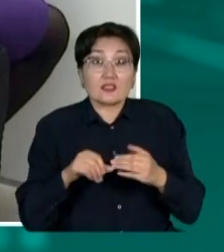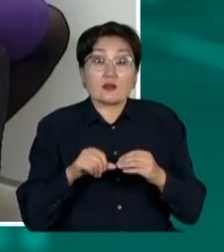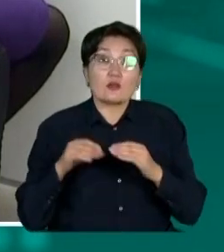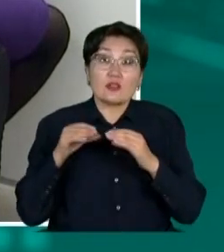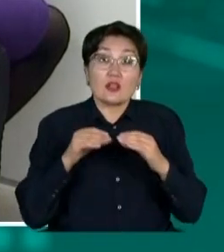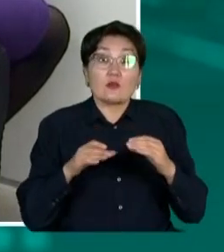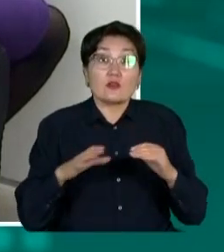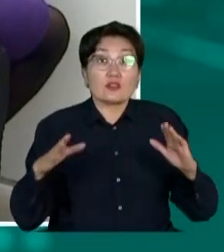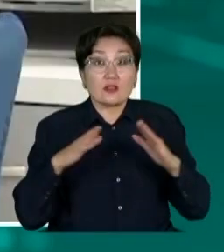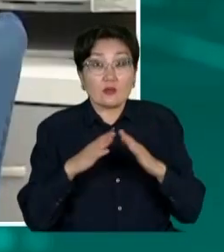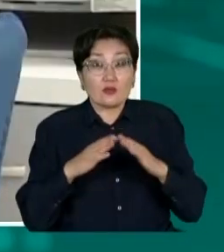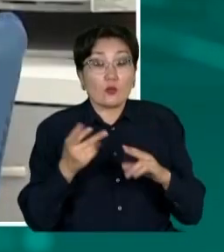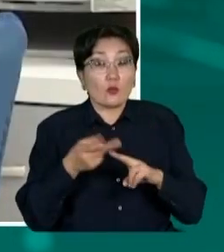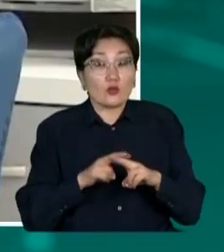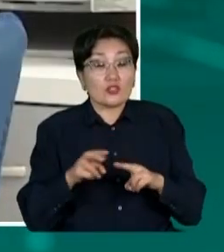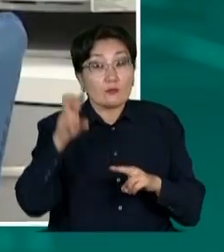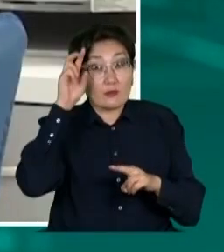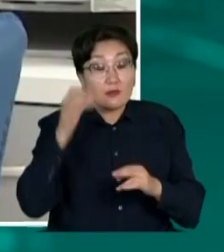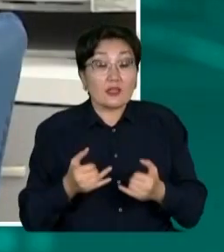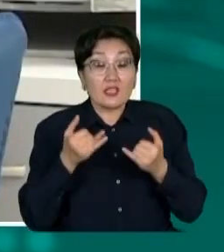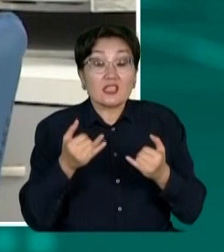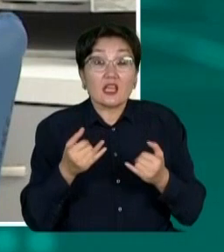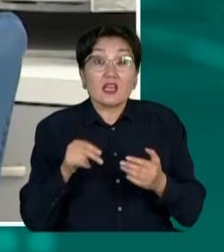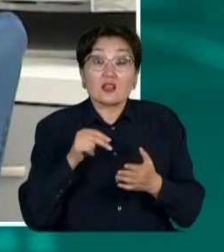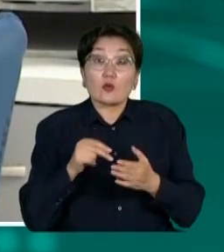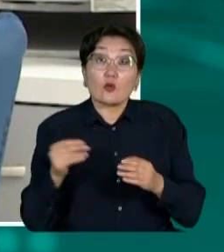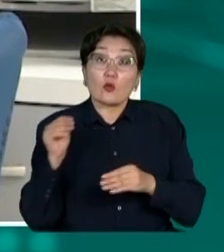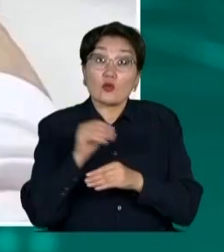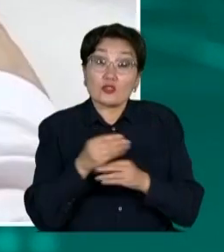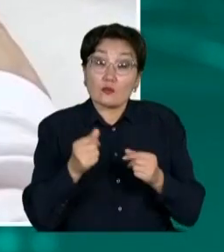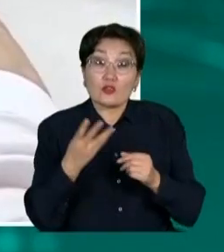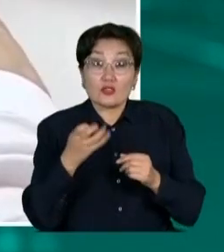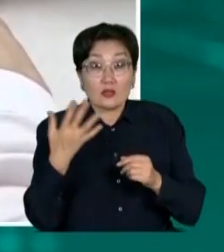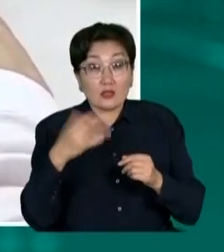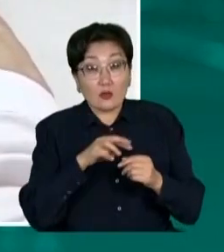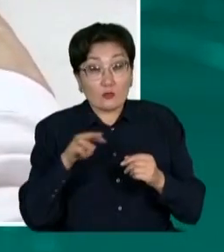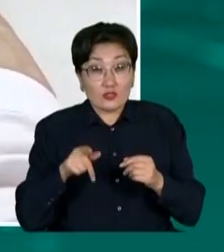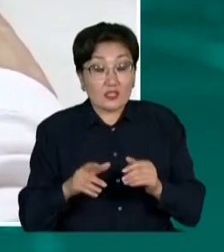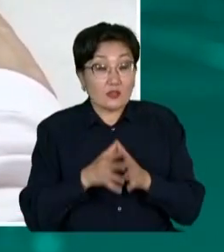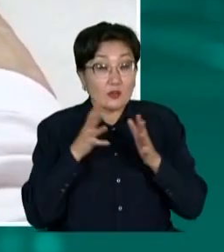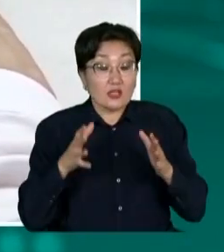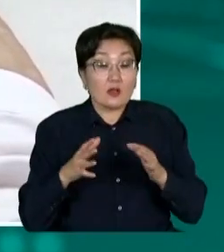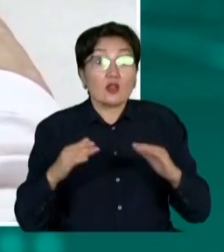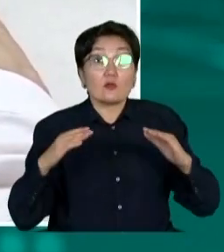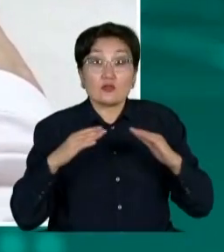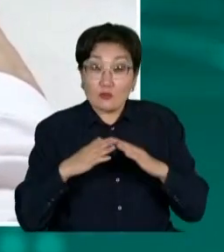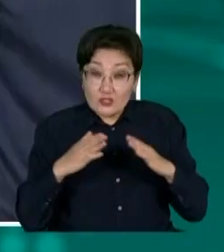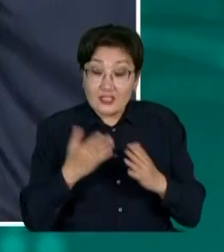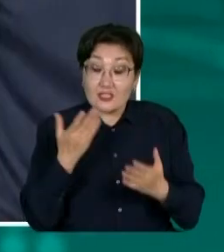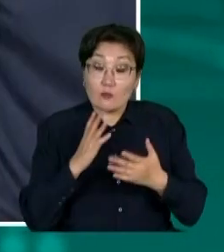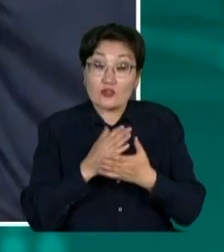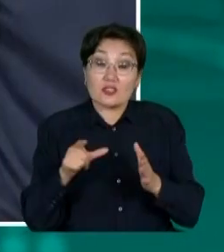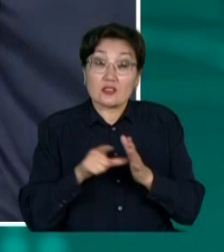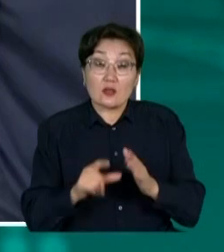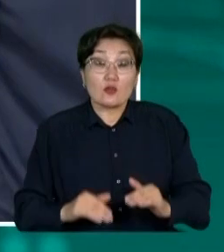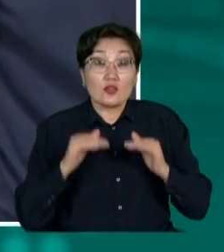мемлекеттік қазынаға қосымша қаржы төлейді. Артық дегенім, атыңызда құны 450 миллион теңгеден асатын жылжымайтын мүлік болса, салықтың